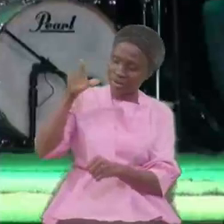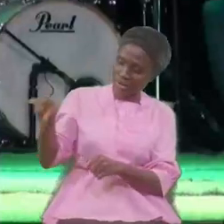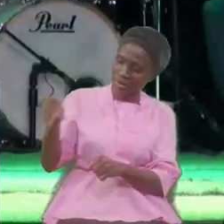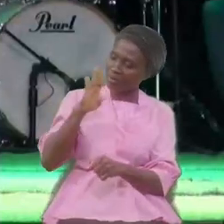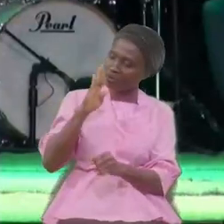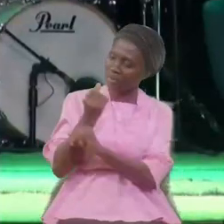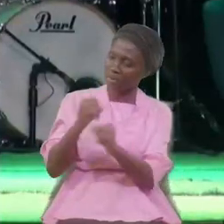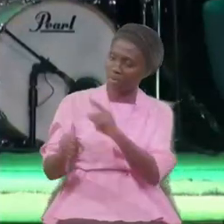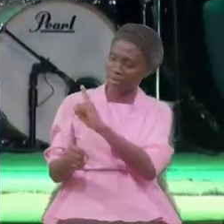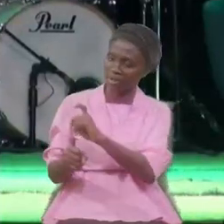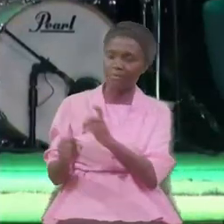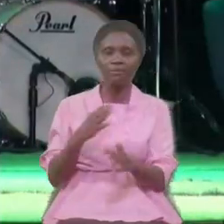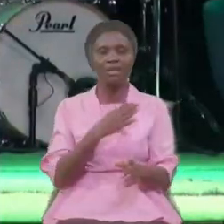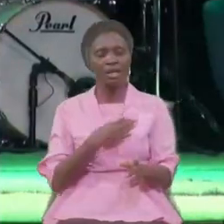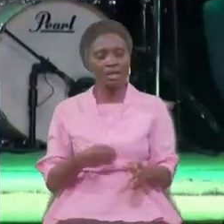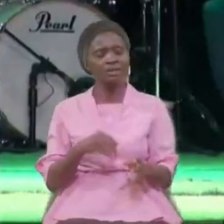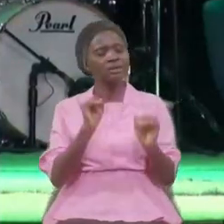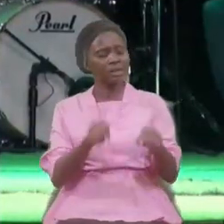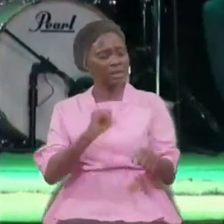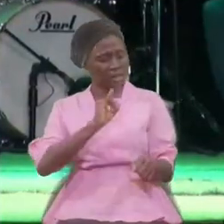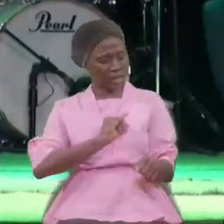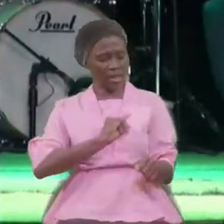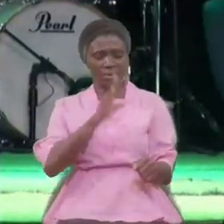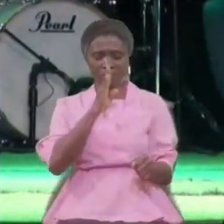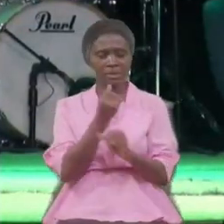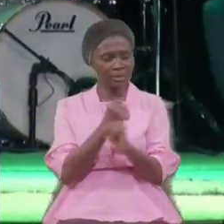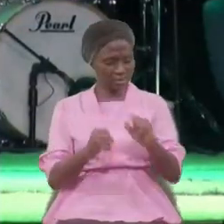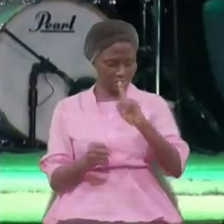sauvée? Est-ce que je peux être sauvé?